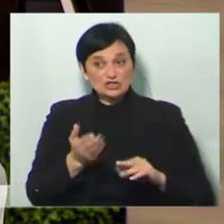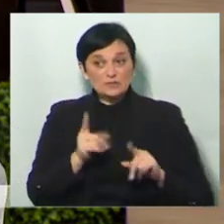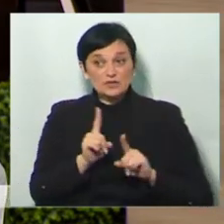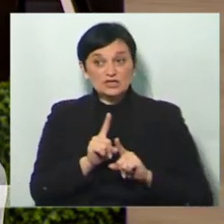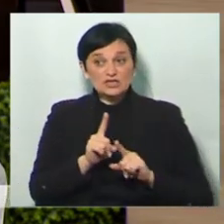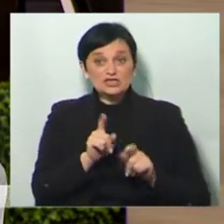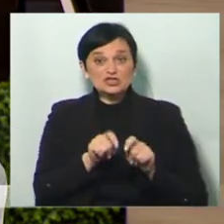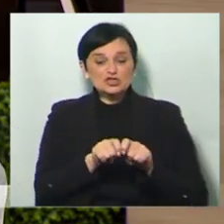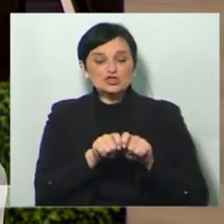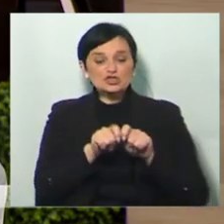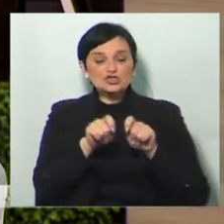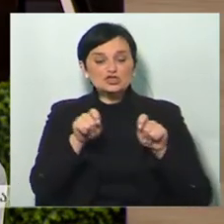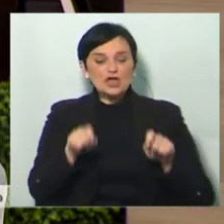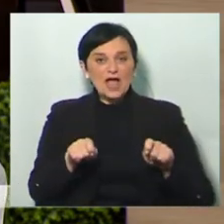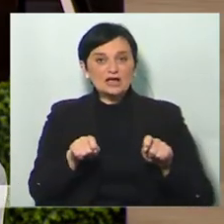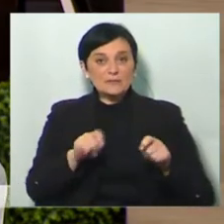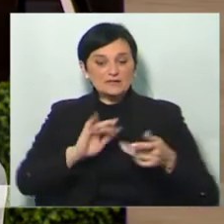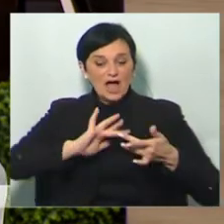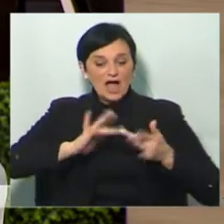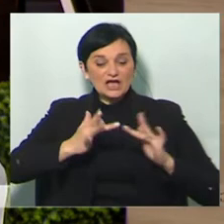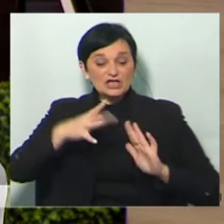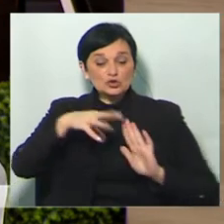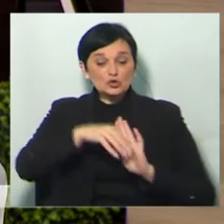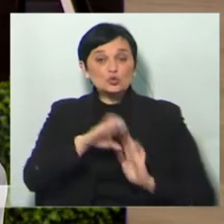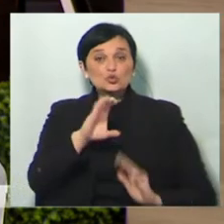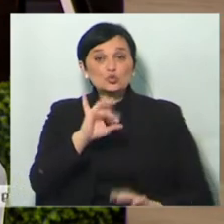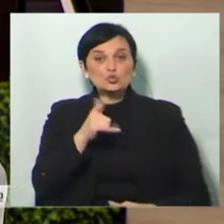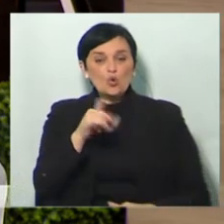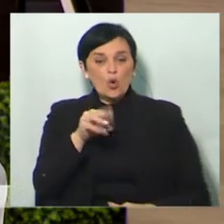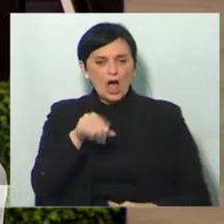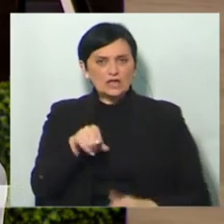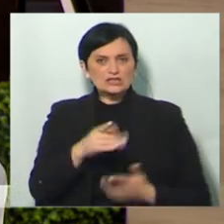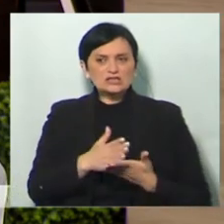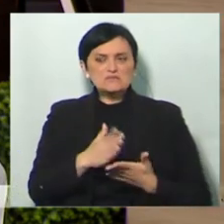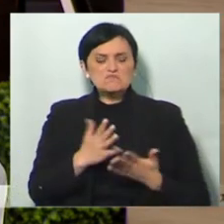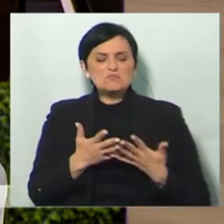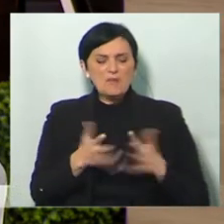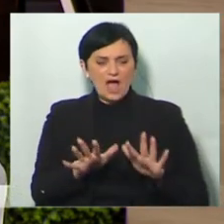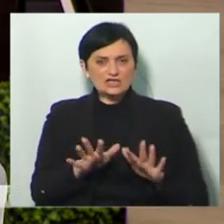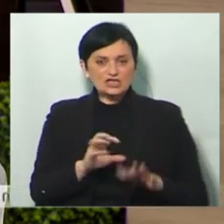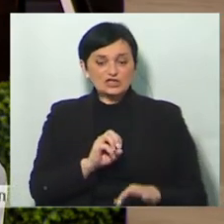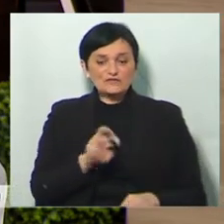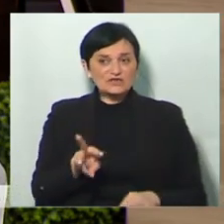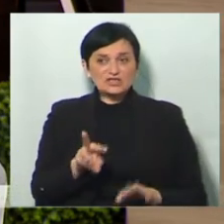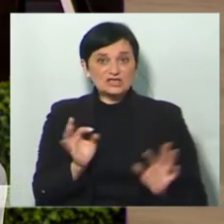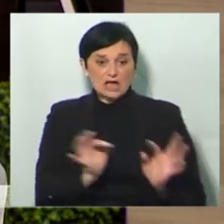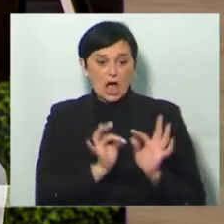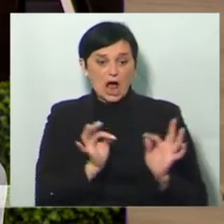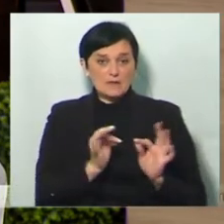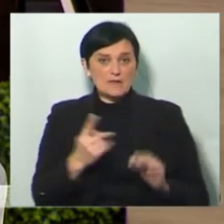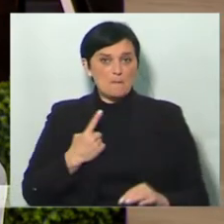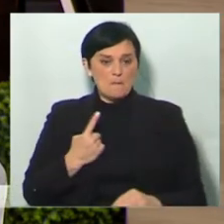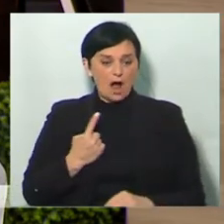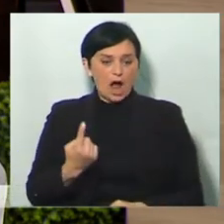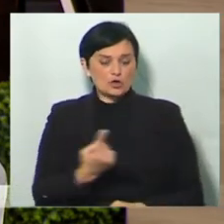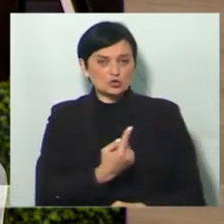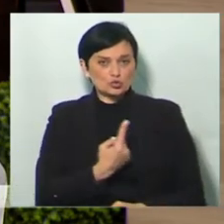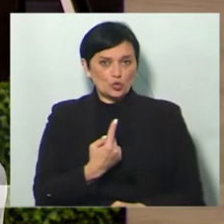სუროგატი შექმნას. Მაგრამ ეს სუროგატი მაინც არის უფრო მეტი, ვიდრე არაფერი და